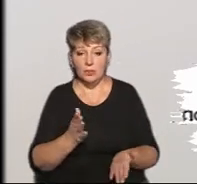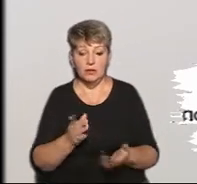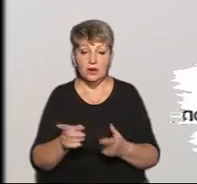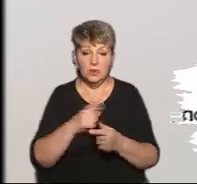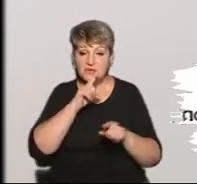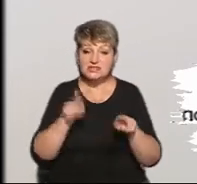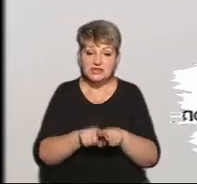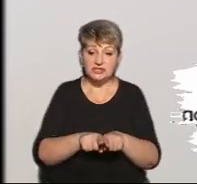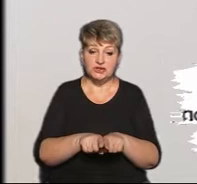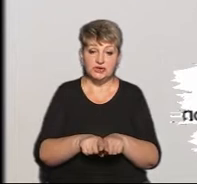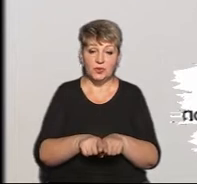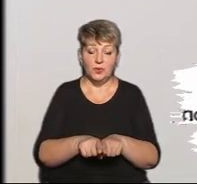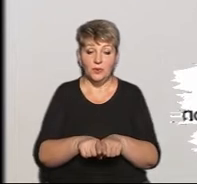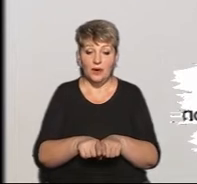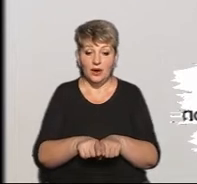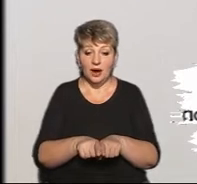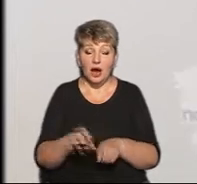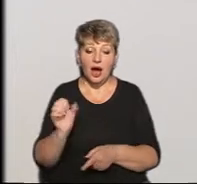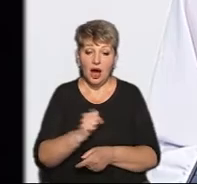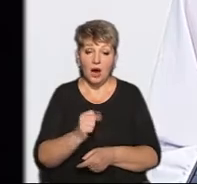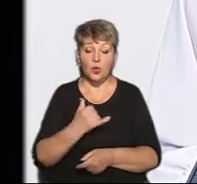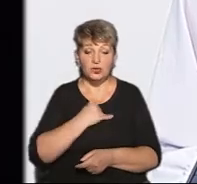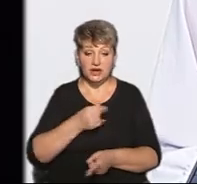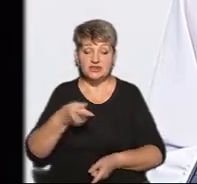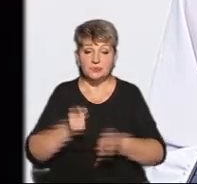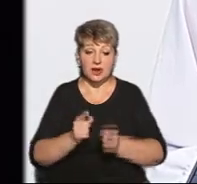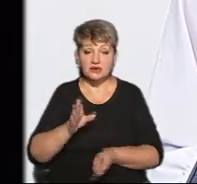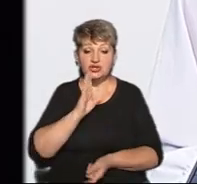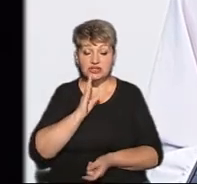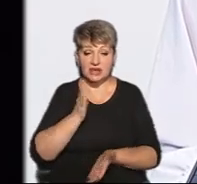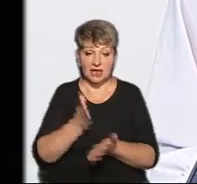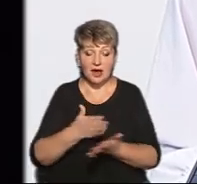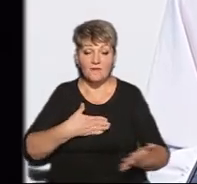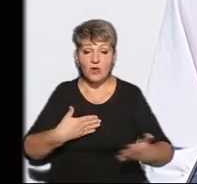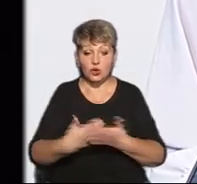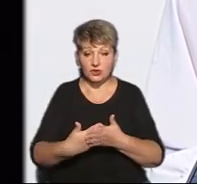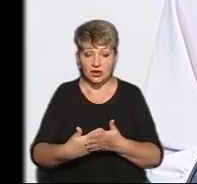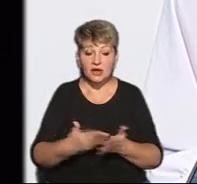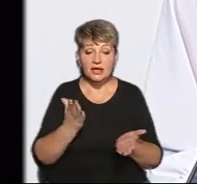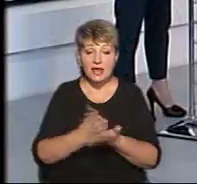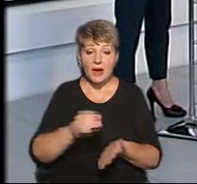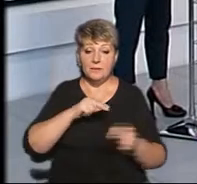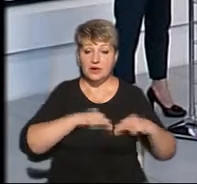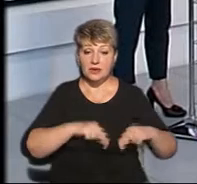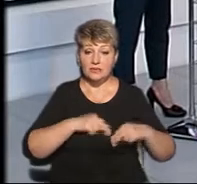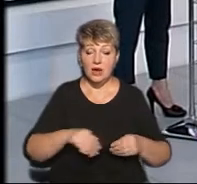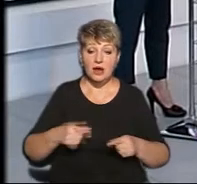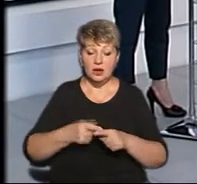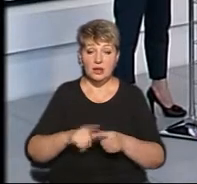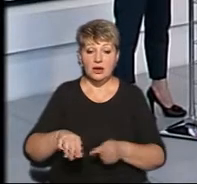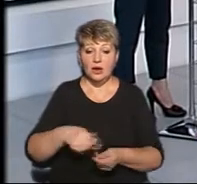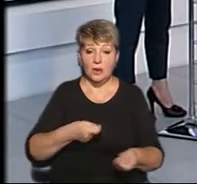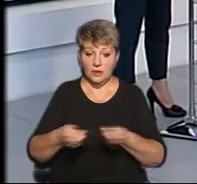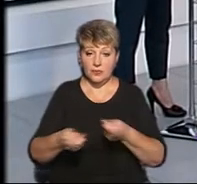там, сестру, а в нас справді жінки є волонтерками, є працівницями, посадовими